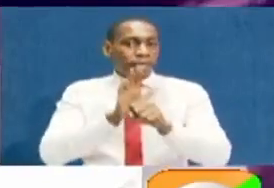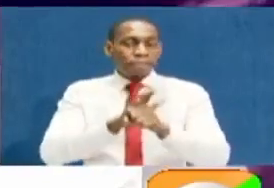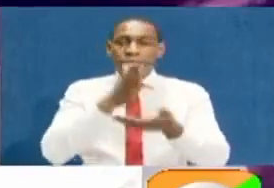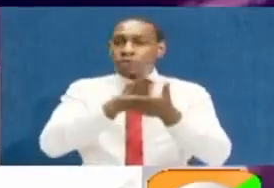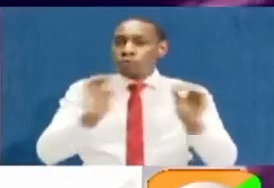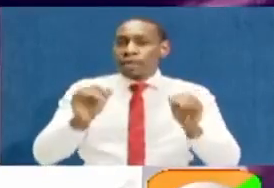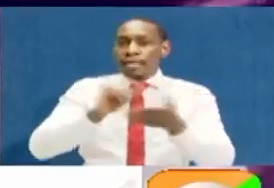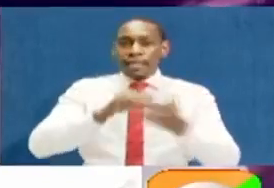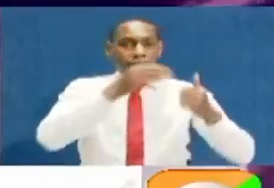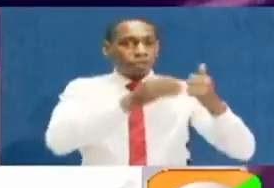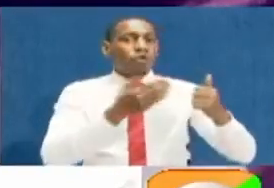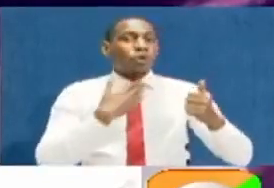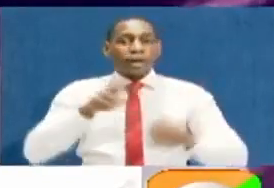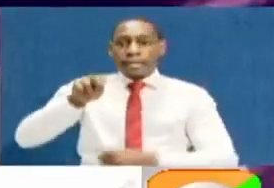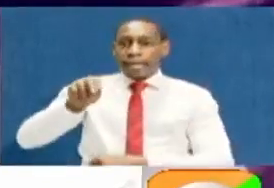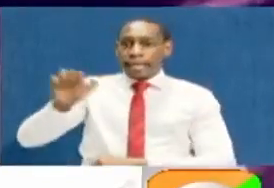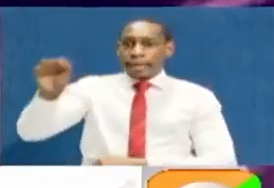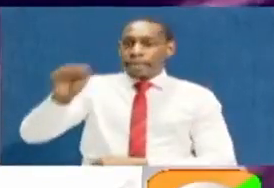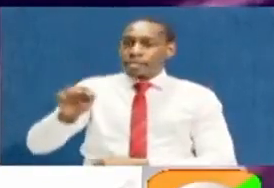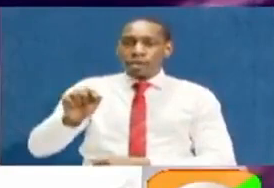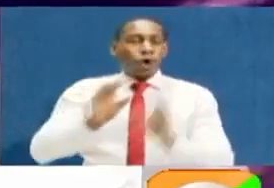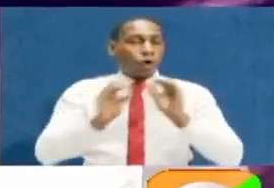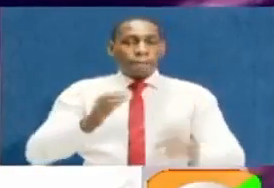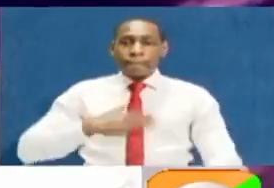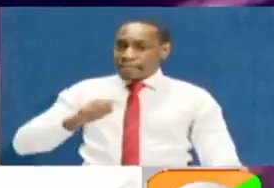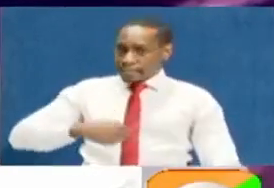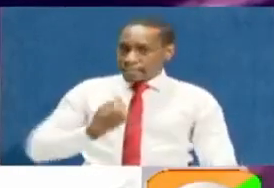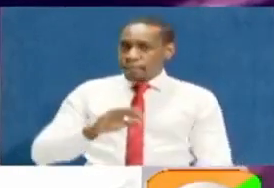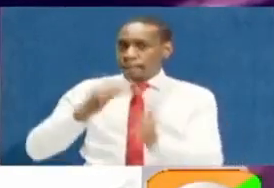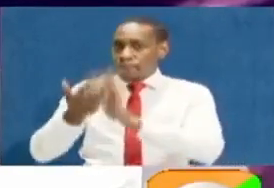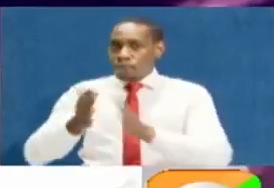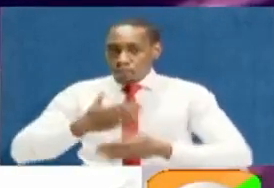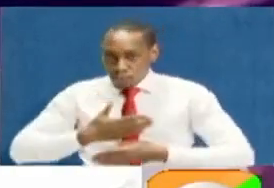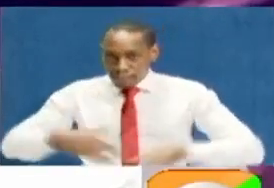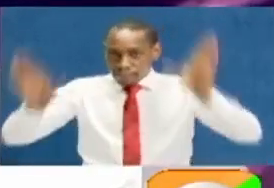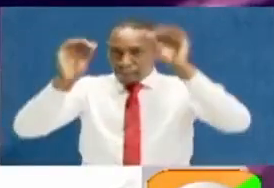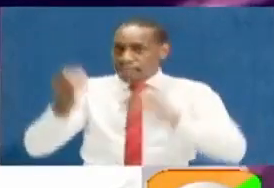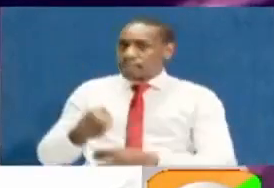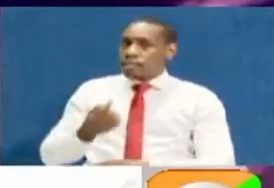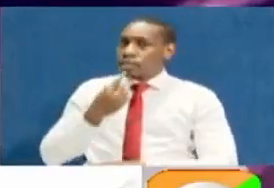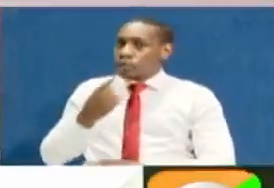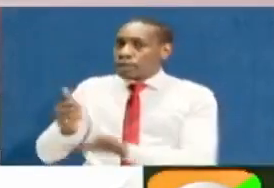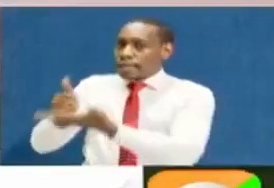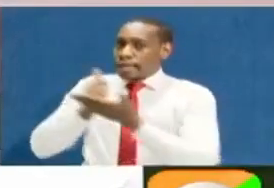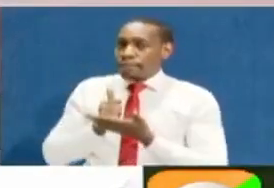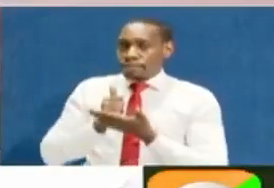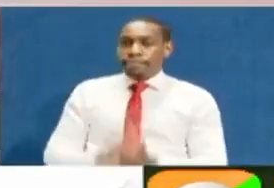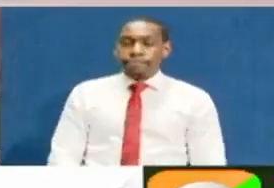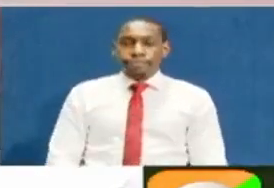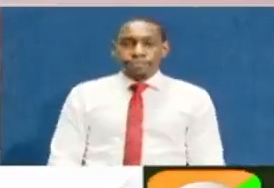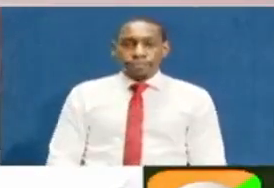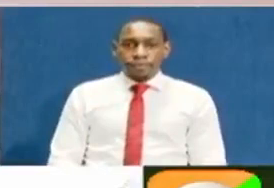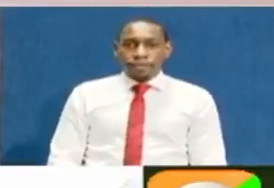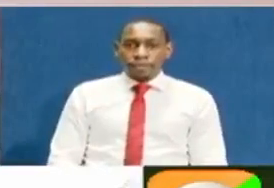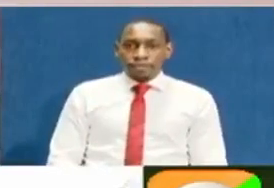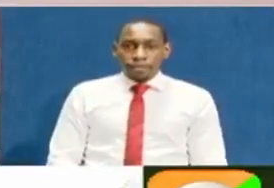uongo ati Sonko hataki NMS. Hapana. Mimi mwenyewe ndo nilikuja kwako Mheshimiwa Rais nikasema nataka msaada.